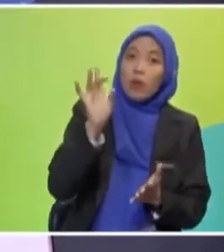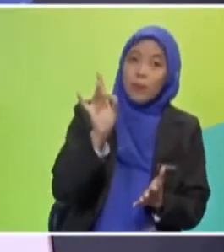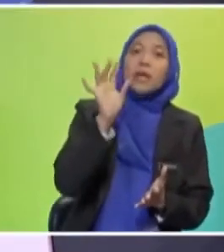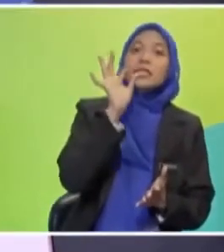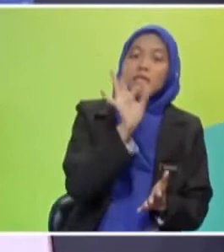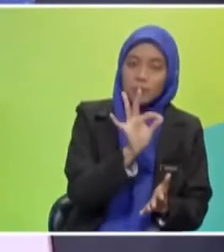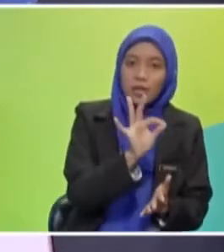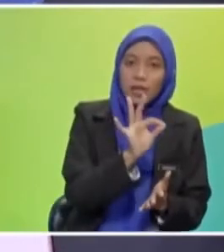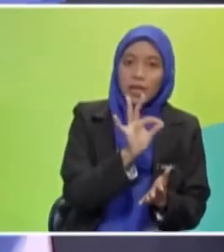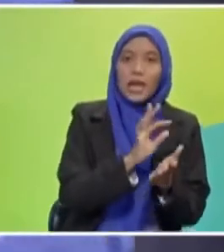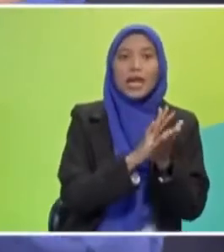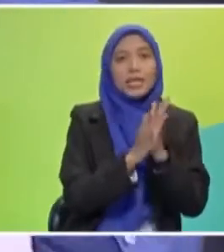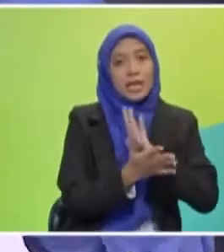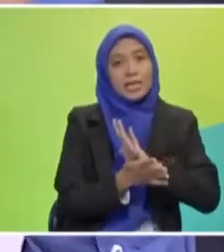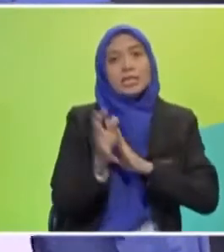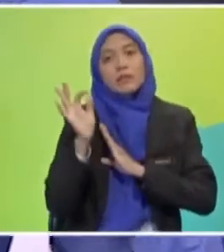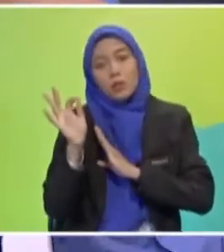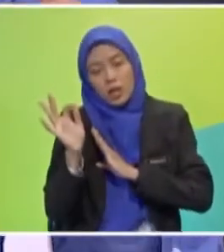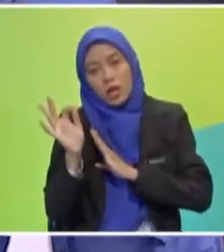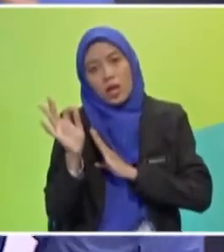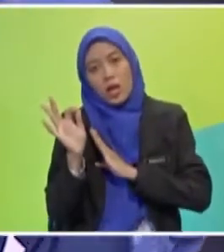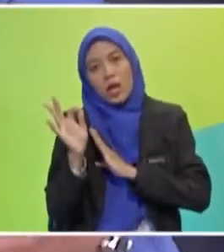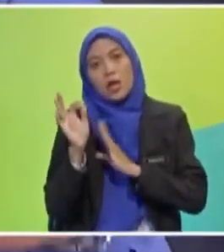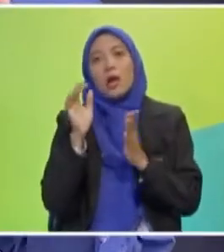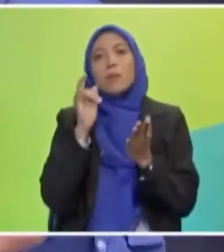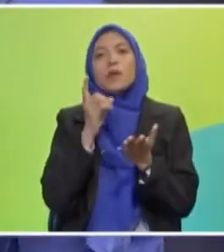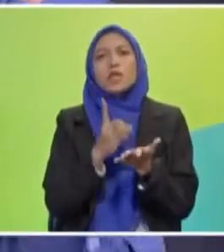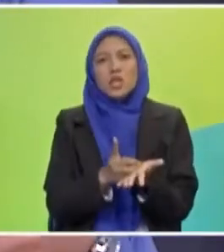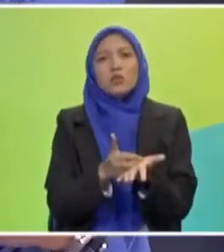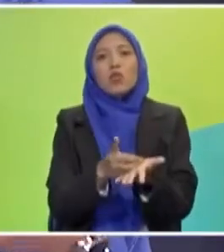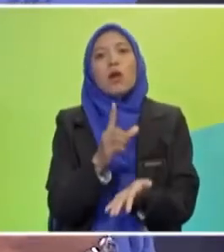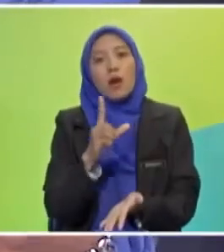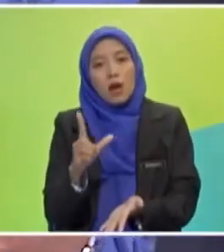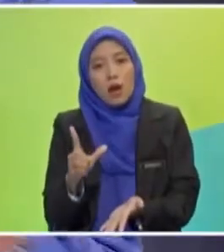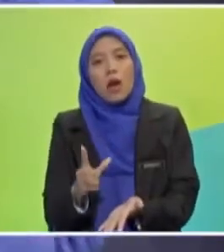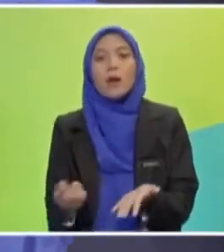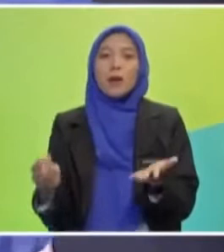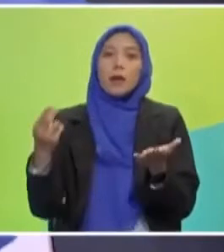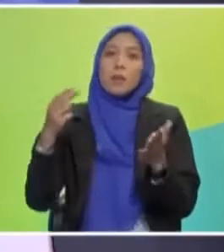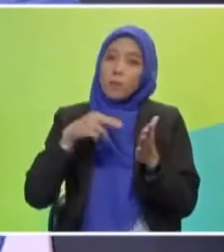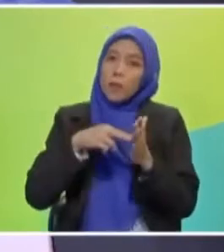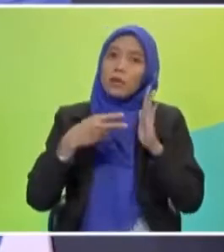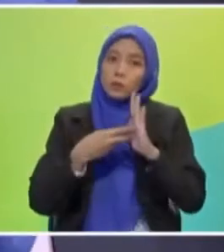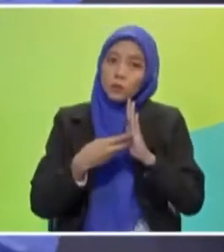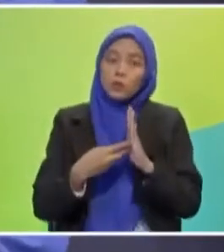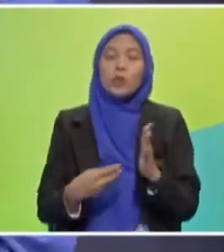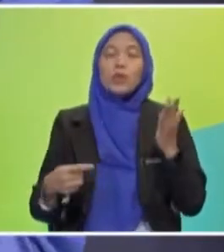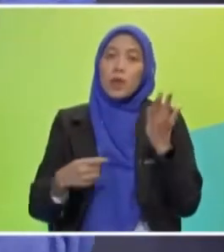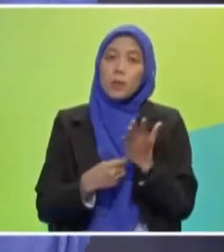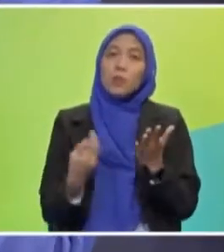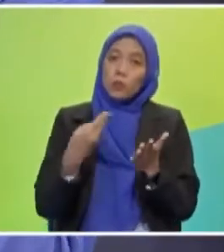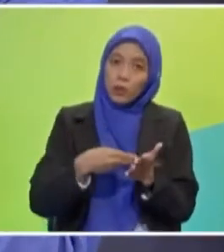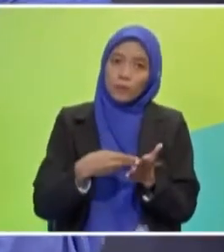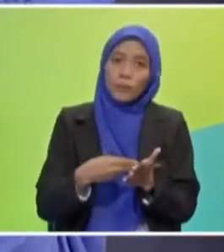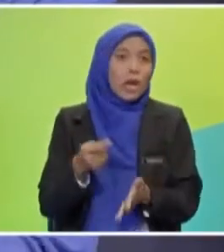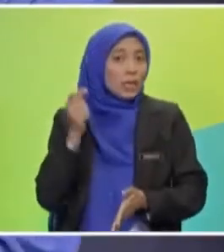6, 7, 8, 9. Jadi 9. Dan begitulah bila berlaku proses penambahan berulang tadi. Kalau tadi kita ada